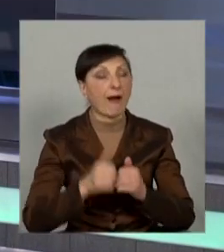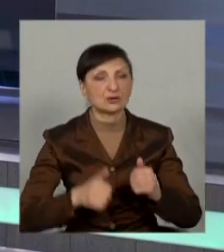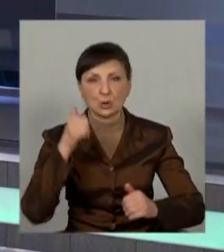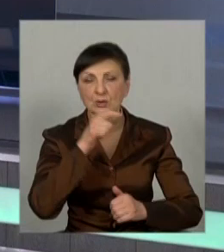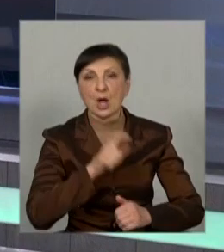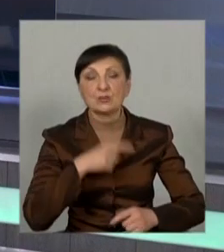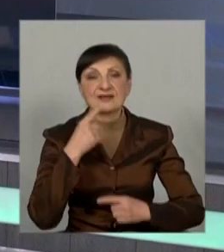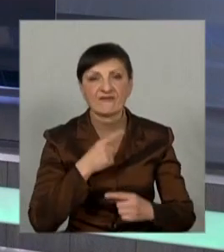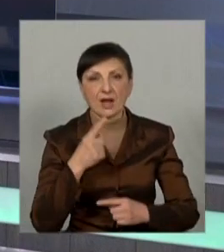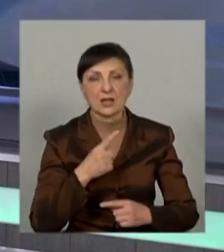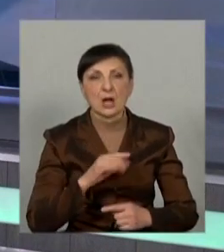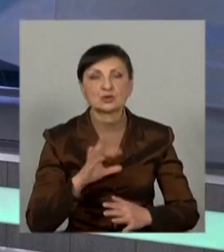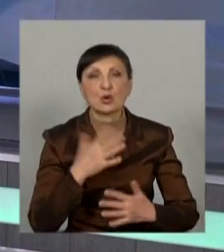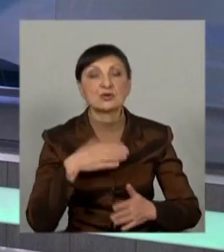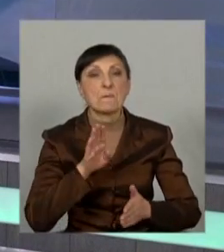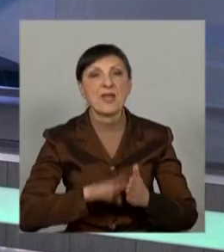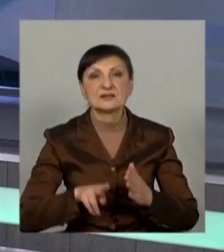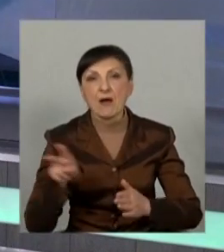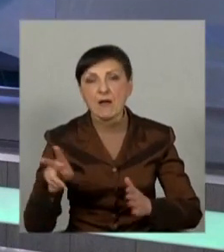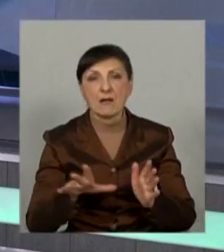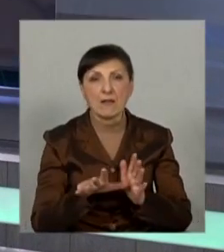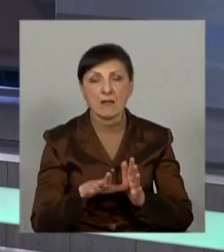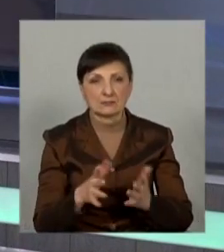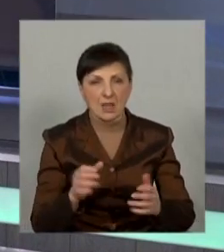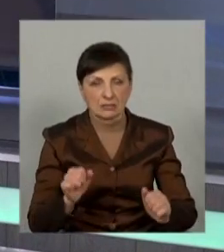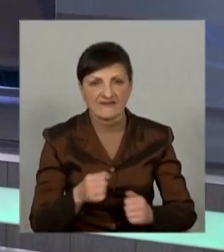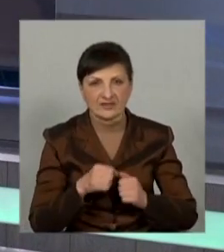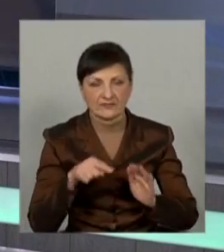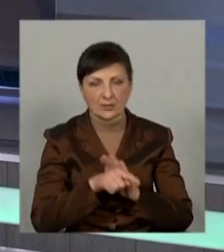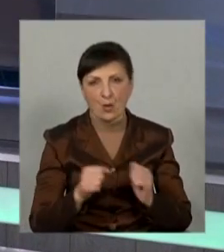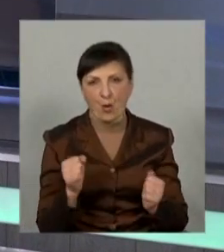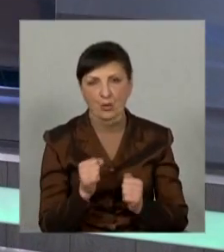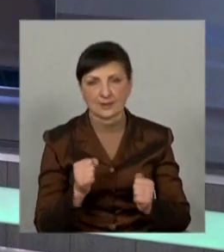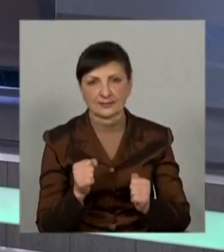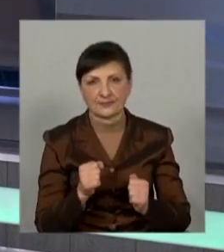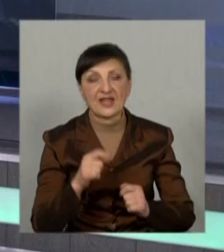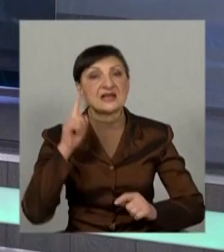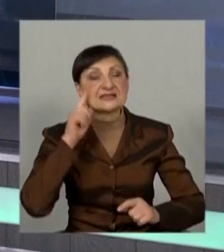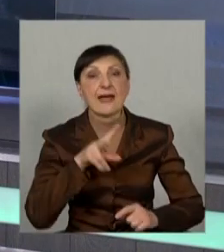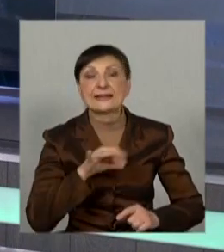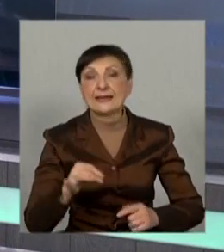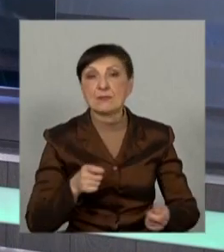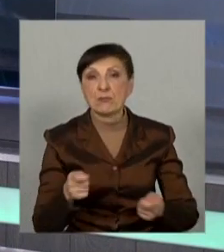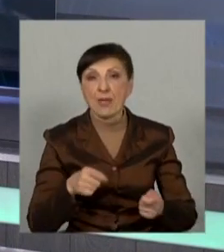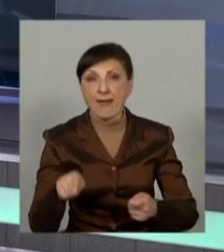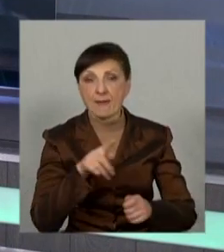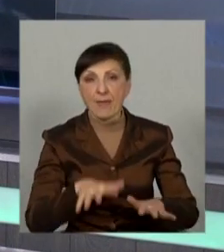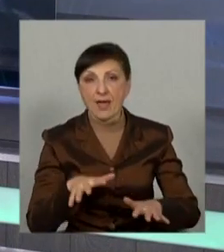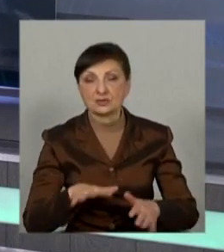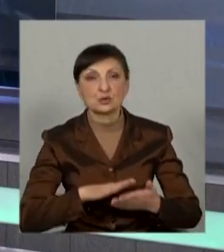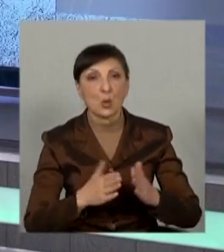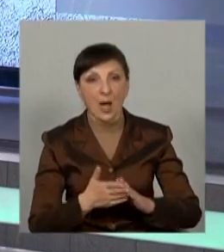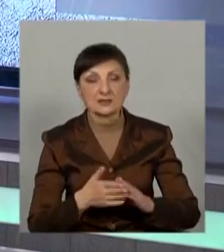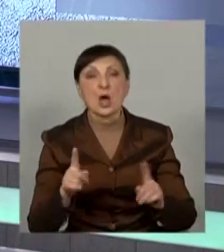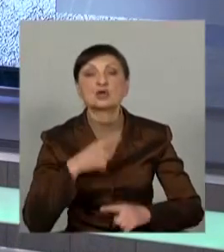Люди утверждают, что без обогревателей и других подручных средств в квартирах прохладно. Знают ли местные власти о сложившейся ситуации и